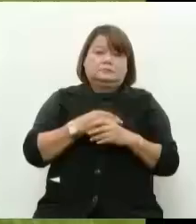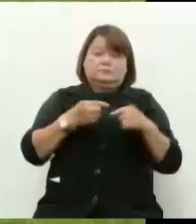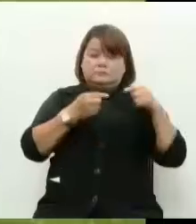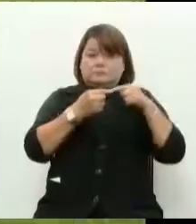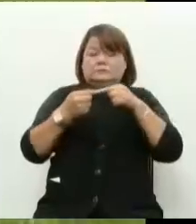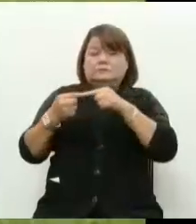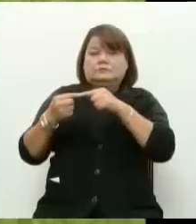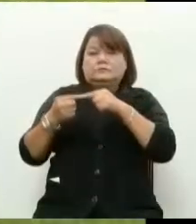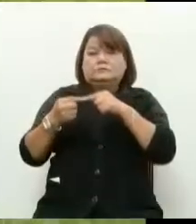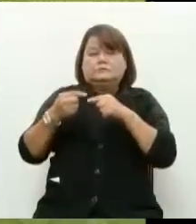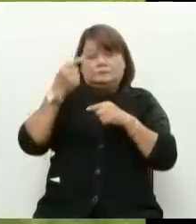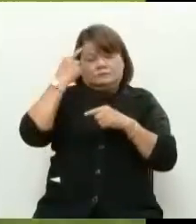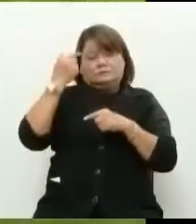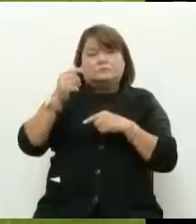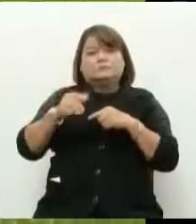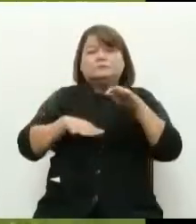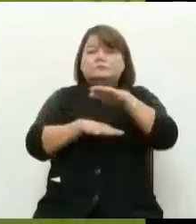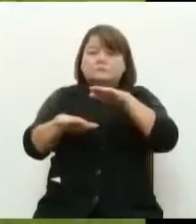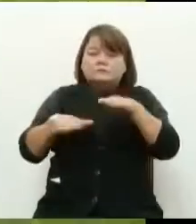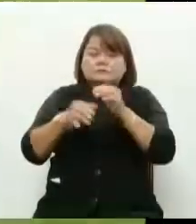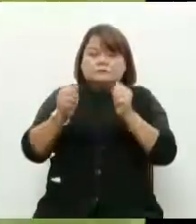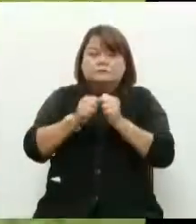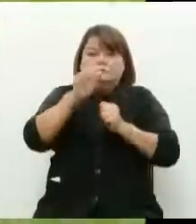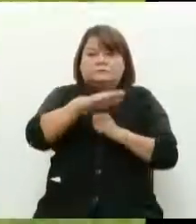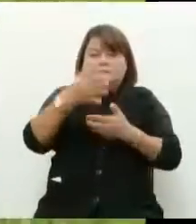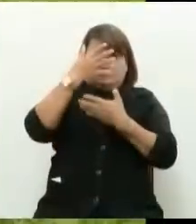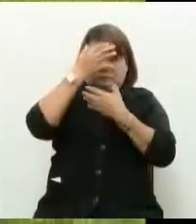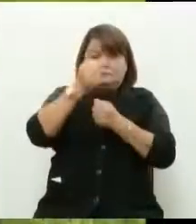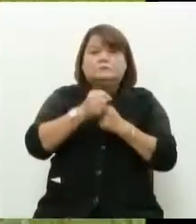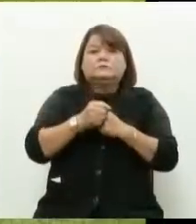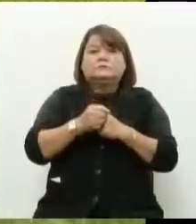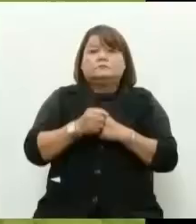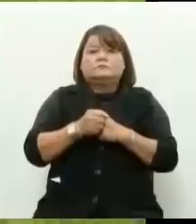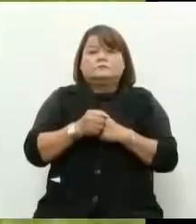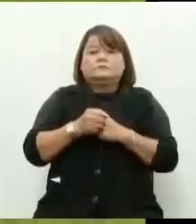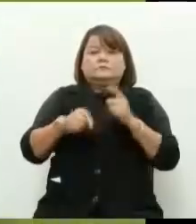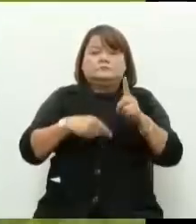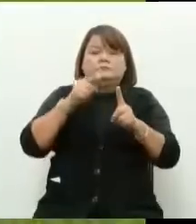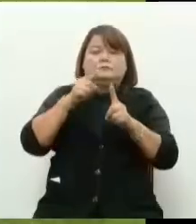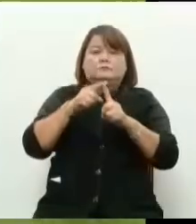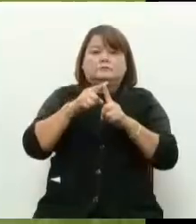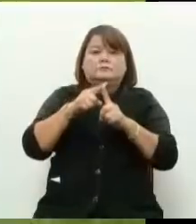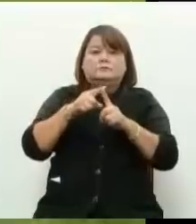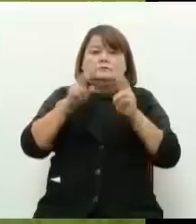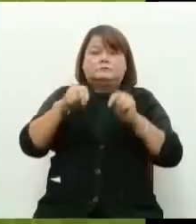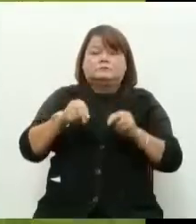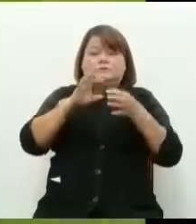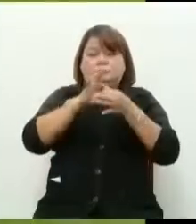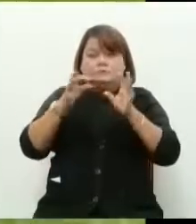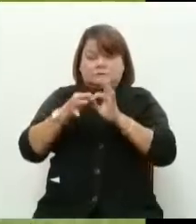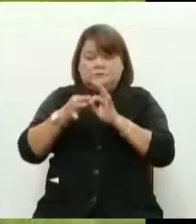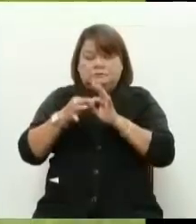ดนะครับเพื่อปูพื้นฐานให้นักเรียนที่มีความสนใจนะครับไปสู่นักกีฬา